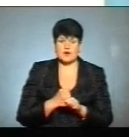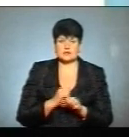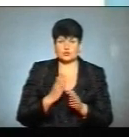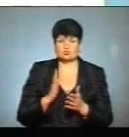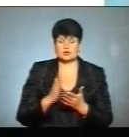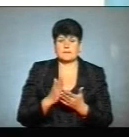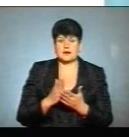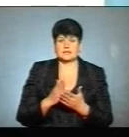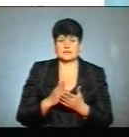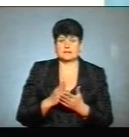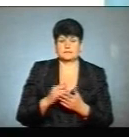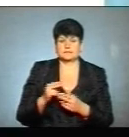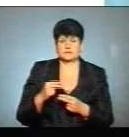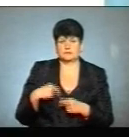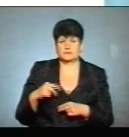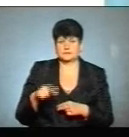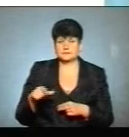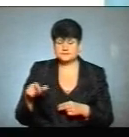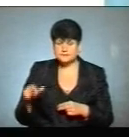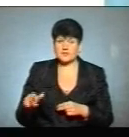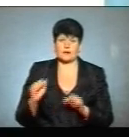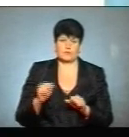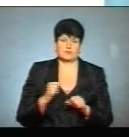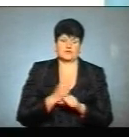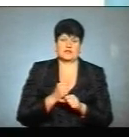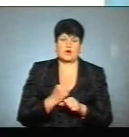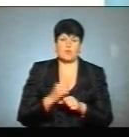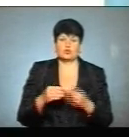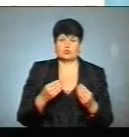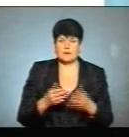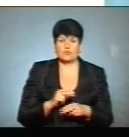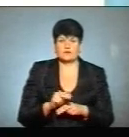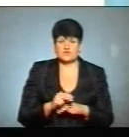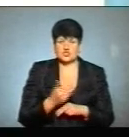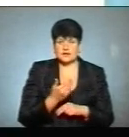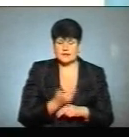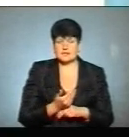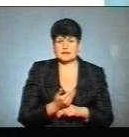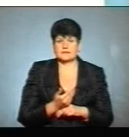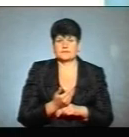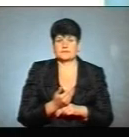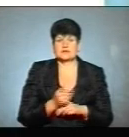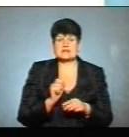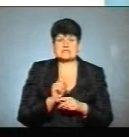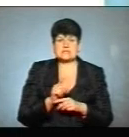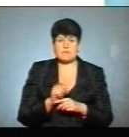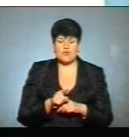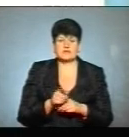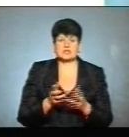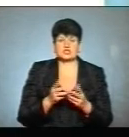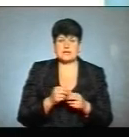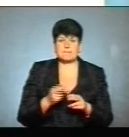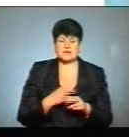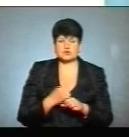мати далі найману робочу силу, можемо працювати з нею вже далі як з роботодавцем, можемо навчити її на її замовлення з числа безробітних